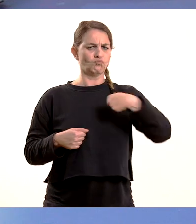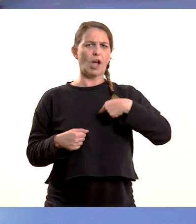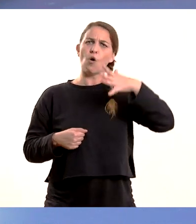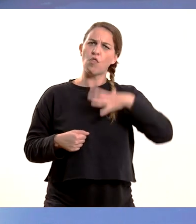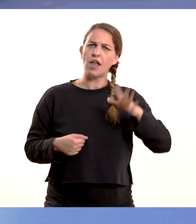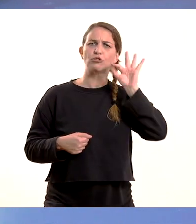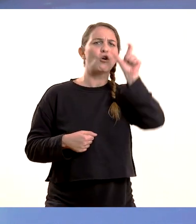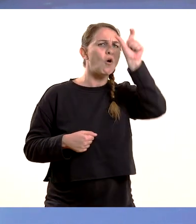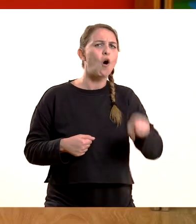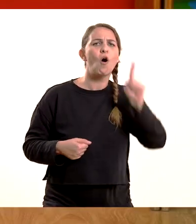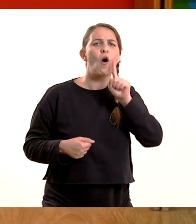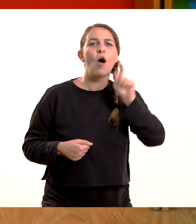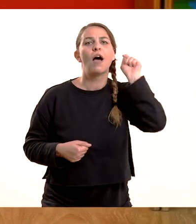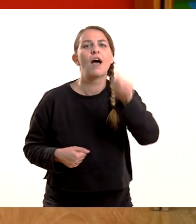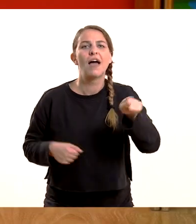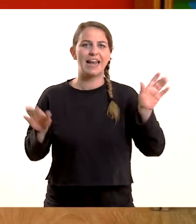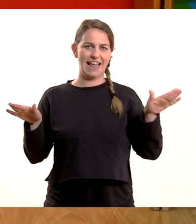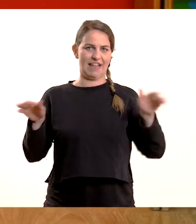νεράιδα.